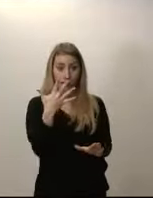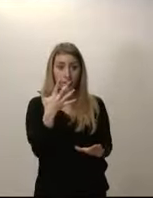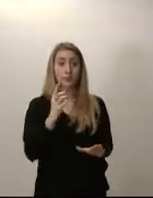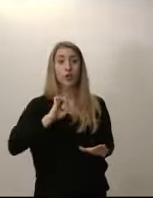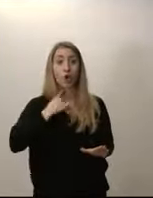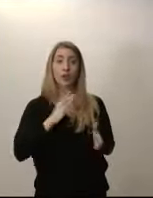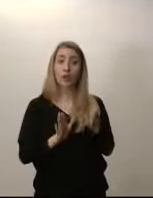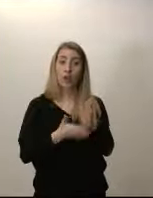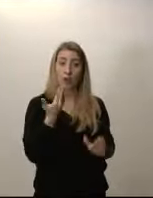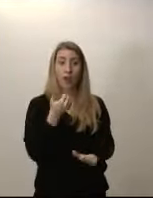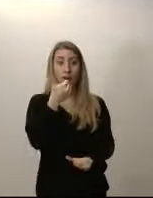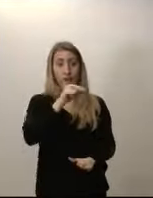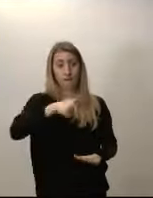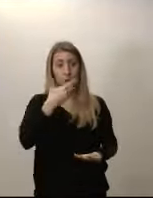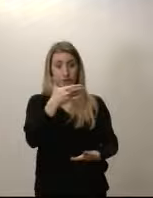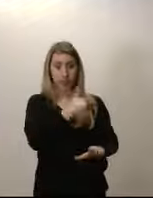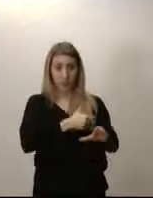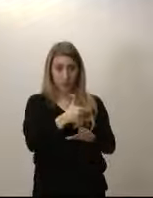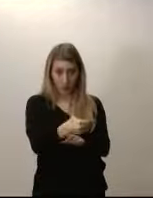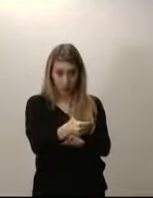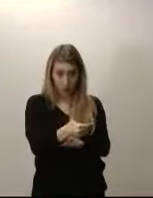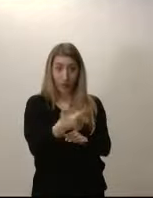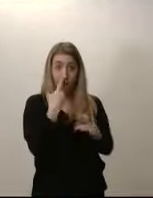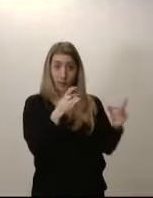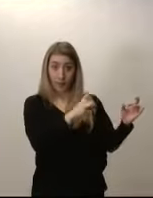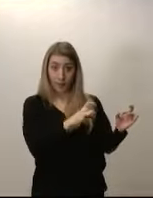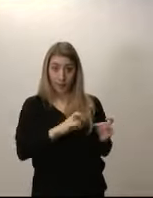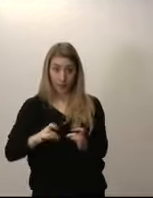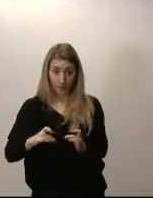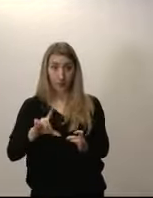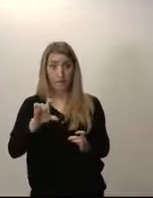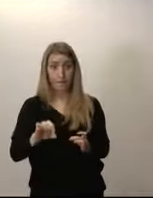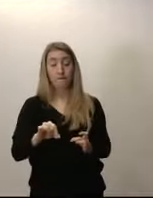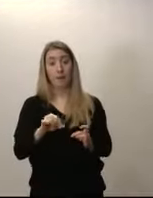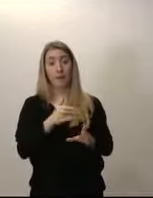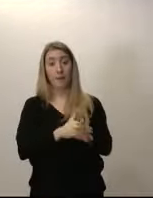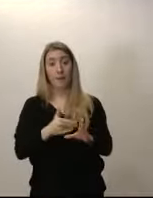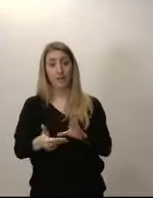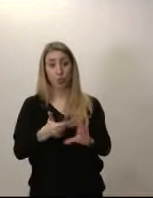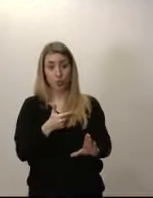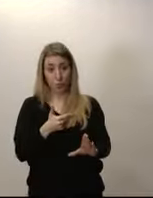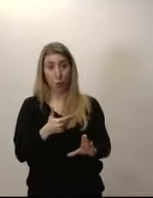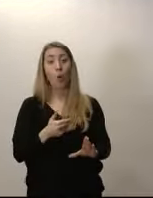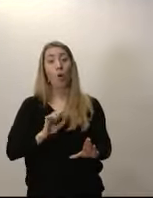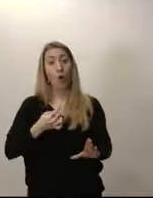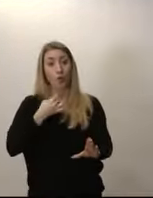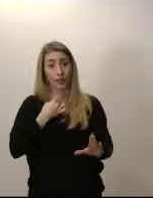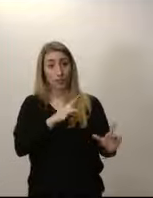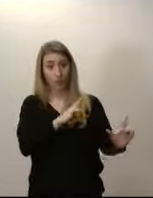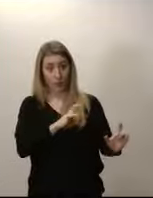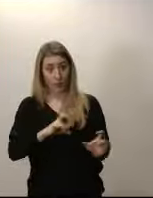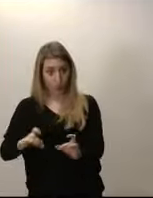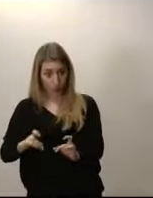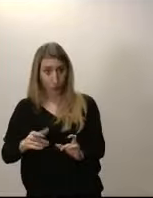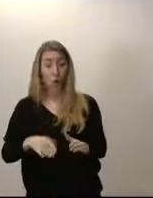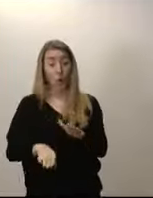million et vient de passer sous la barre des 20 millions d'euros. Hein, l'endettement du service de l'eau était très important,